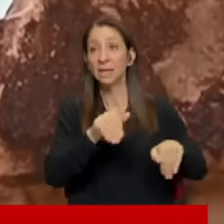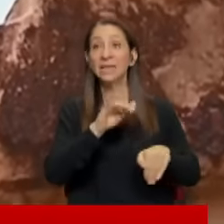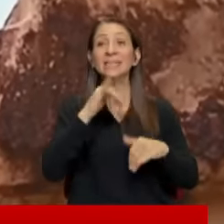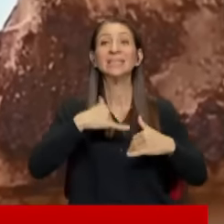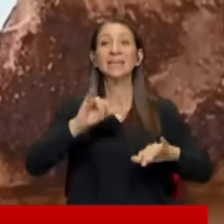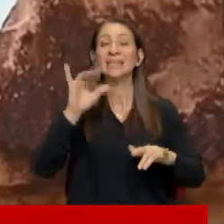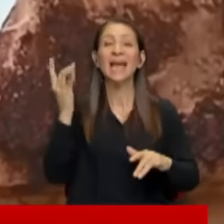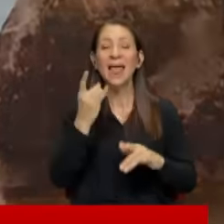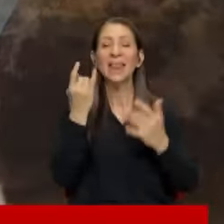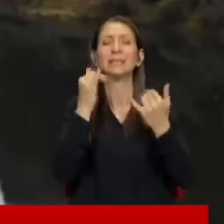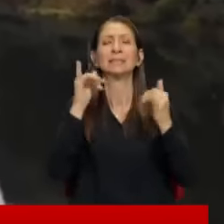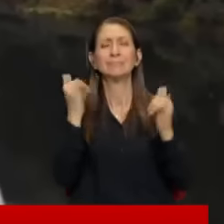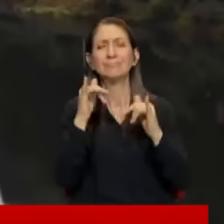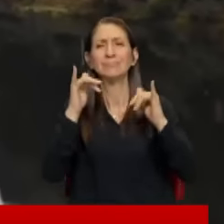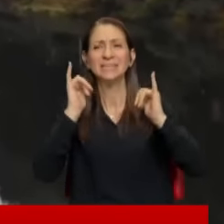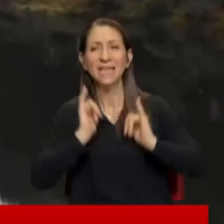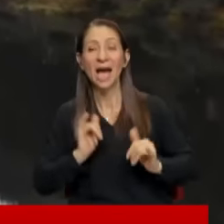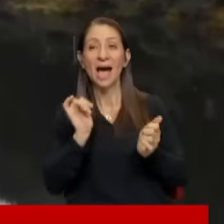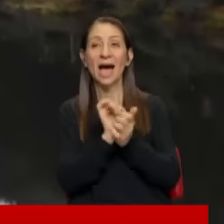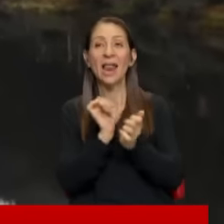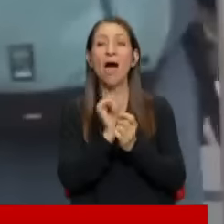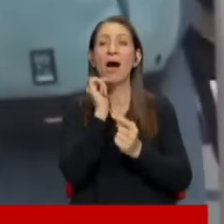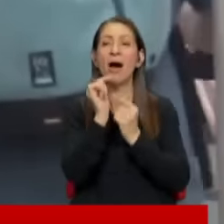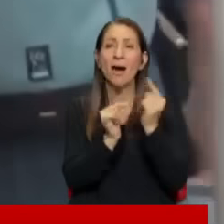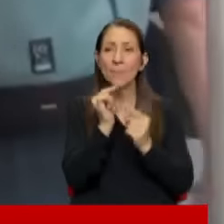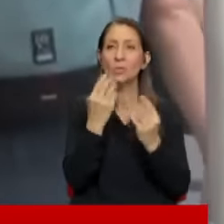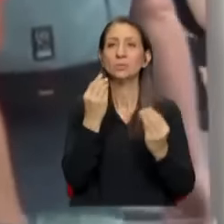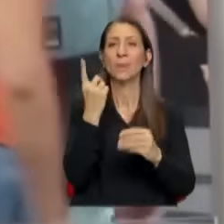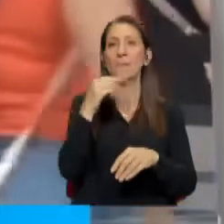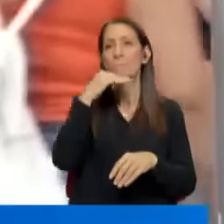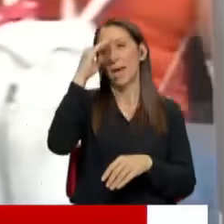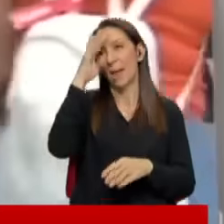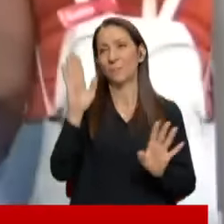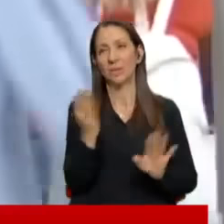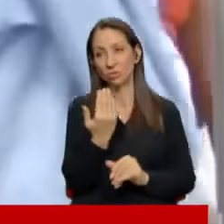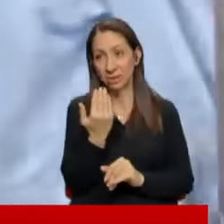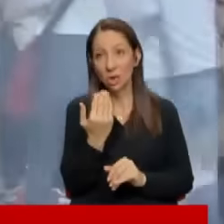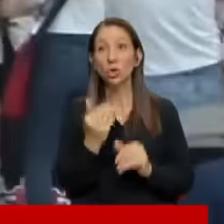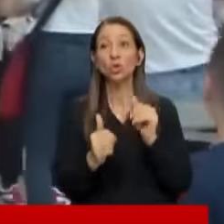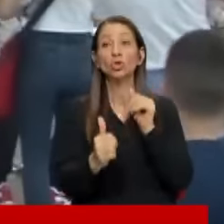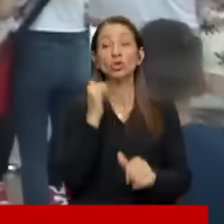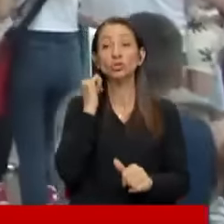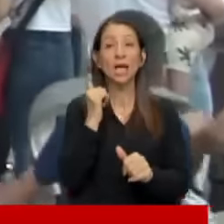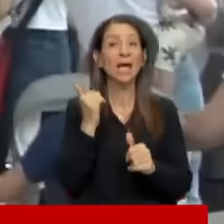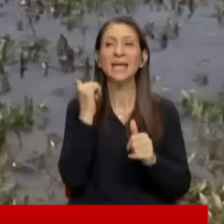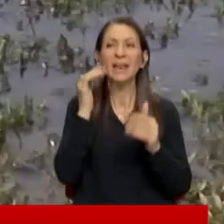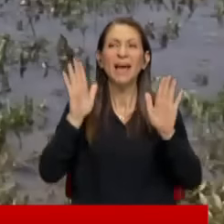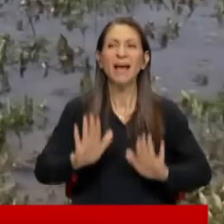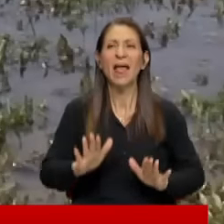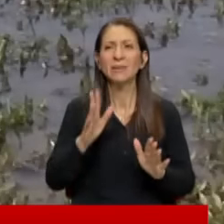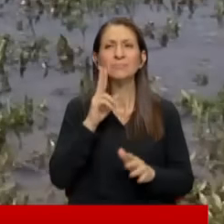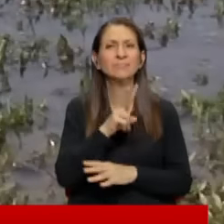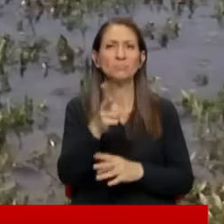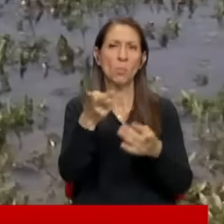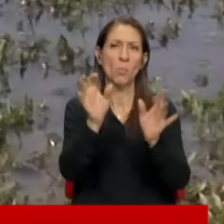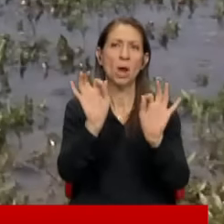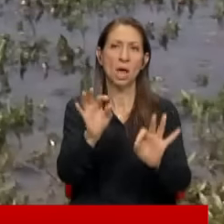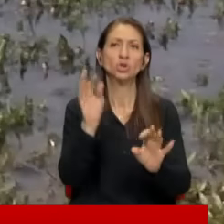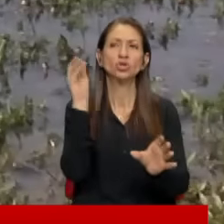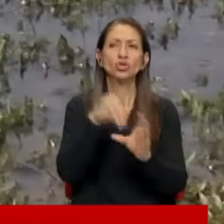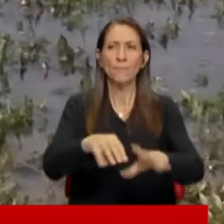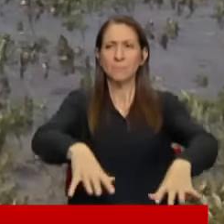Tatilciler eğlendi, dinlendi. Aileleriyle, akrabalarıyla güzel bir bayram geçirdi. Dönüşte geride bıraktıkları manzara ise boğuldu.